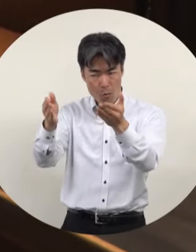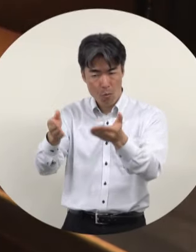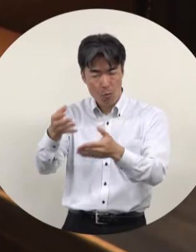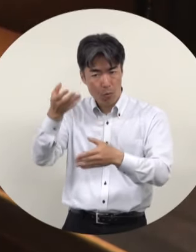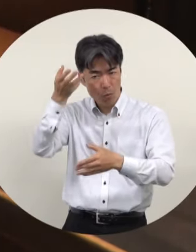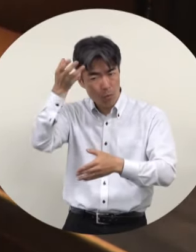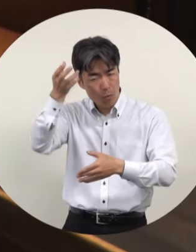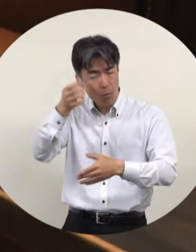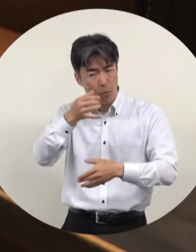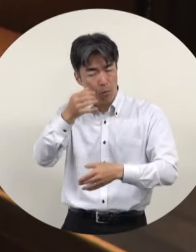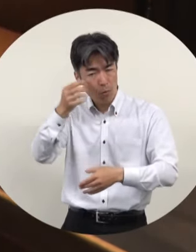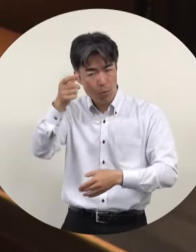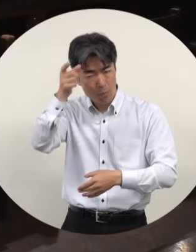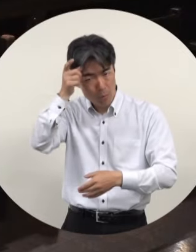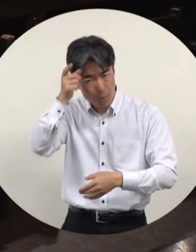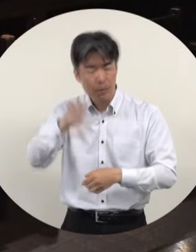か。